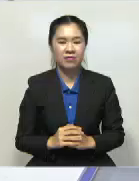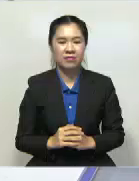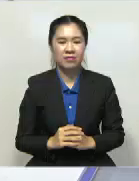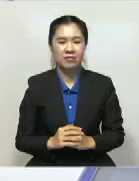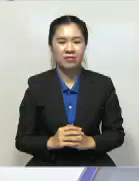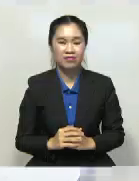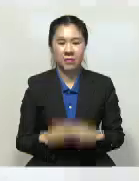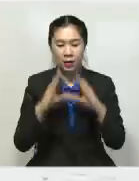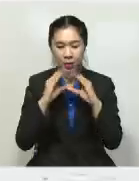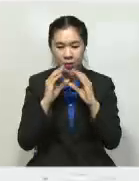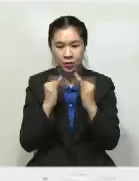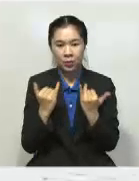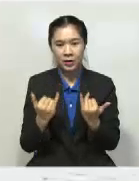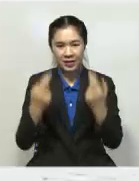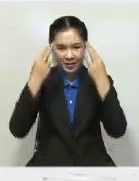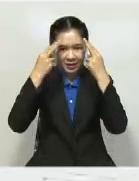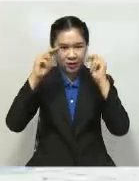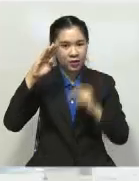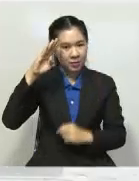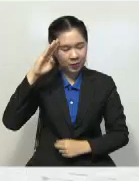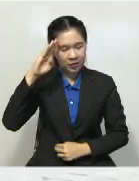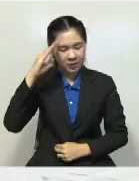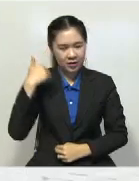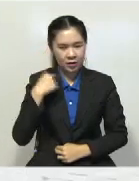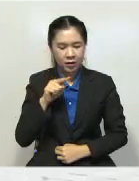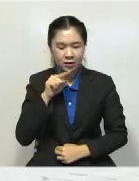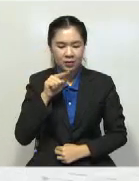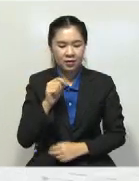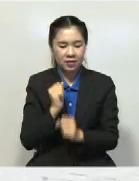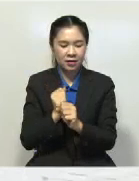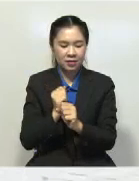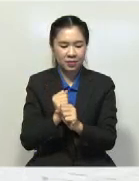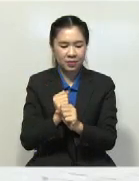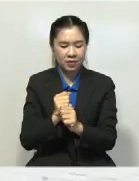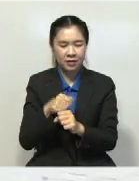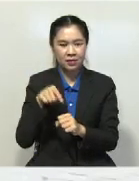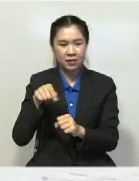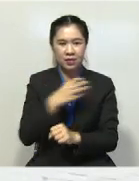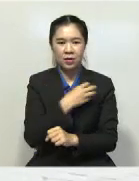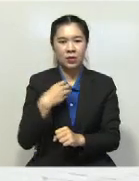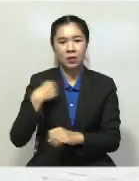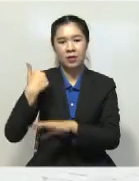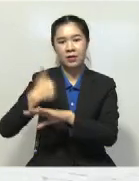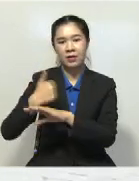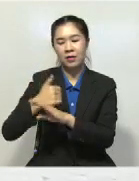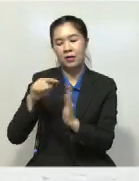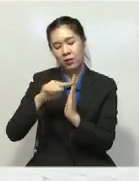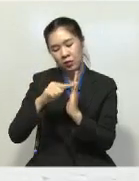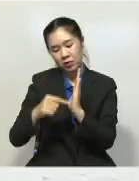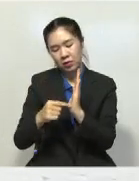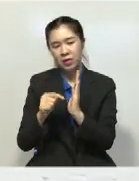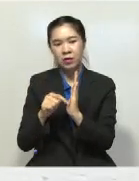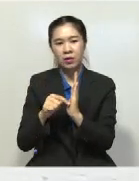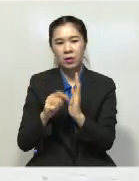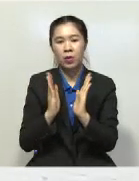ค่ะโดยในการประชุมวันนี้ค่ะนายกรัฐมนตรีก็ได้เน้นย้ำให้กับคณะทูตประเทศเพื่อนบ้านผู้ว่าราชการจังหวัดชายแดนรวมถึงผู้ที่มี